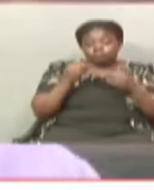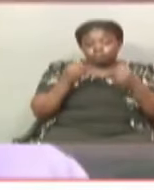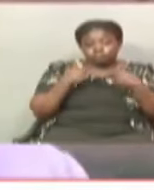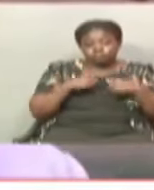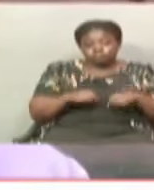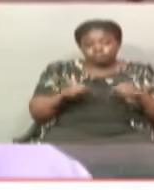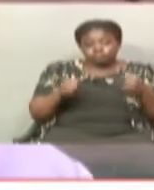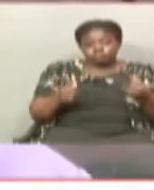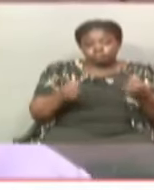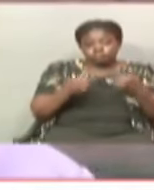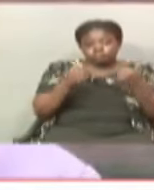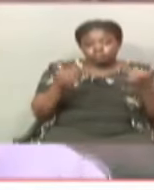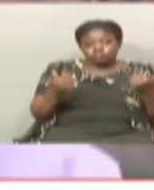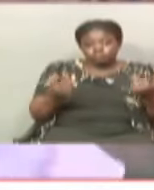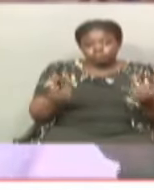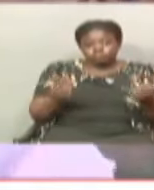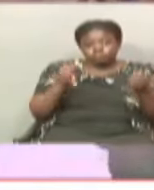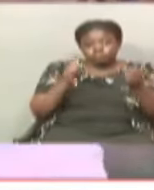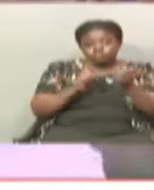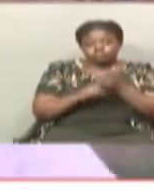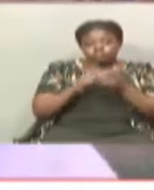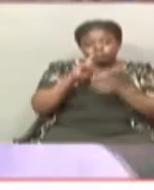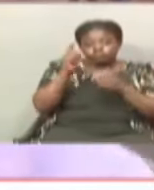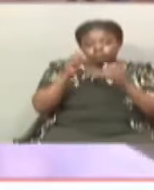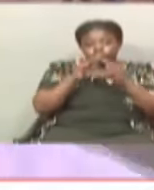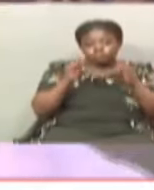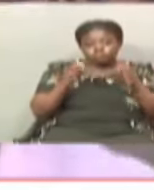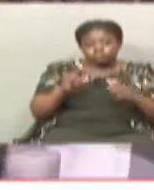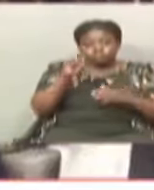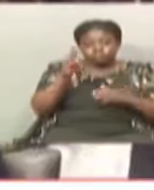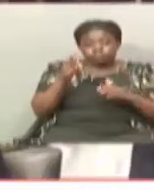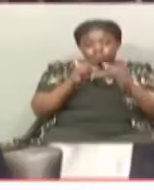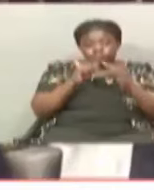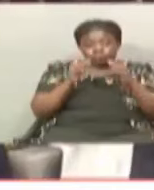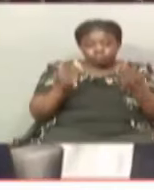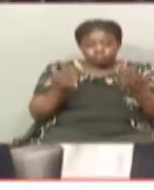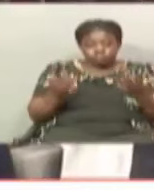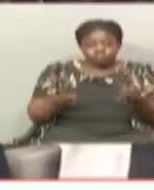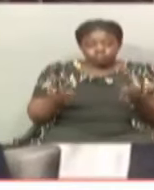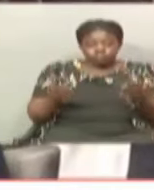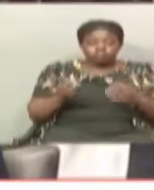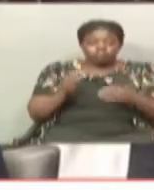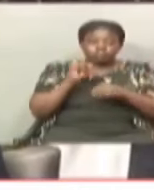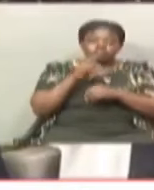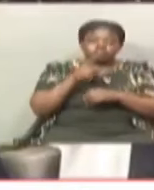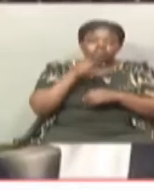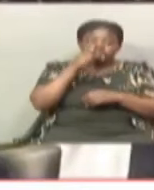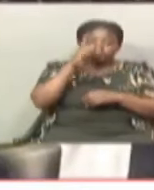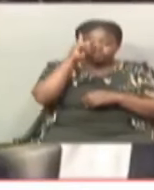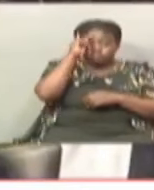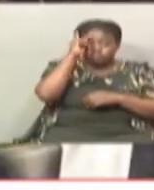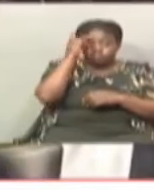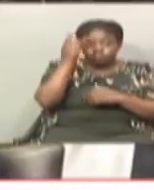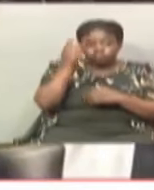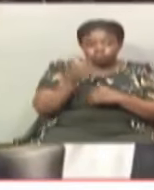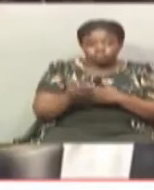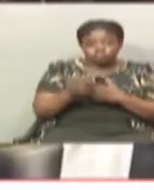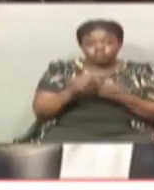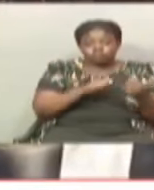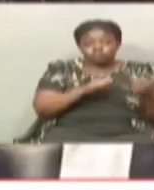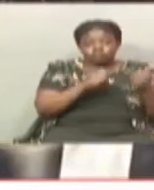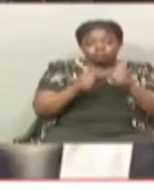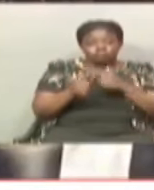abana basomye bulungi bafunde first grade ne second grade nyende kugeza abazadde baffe nti St John